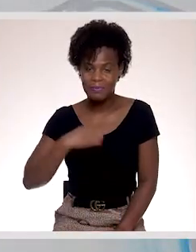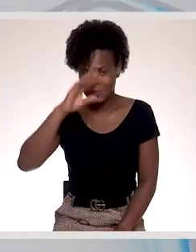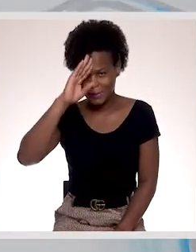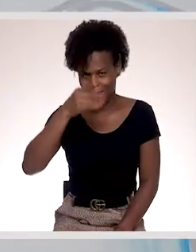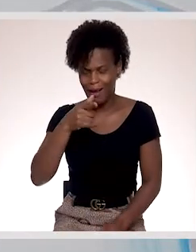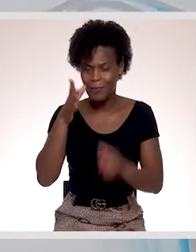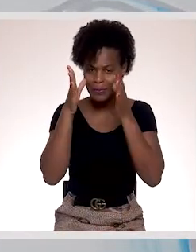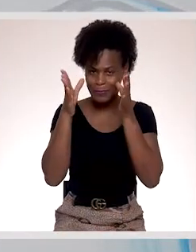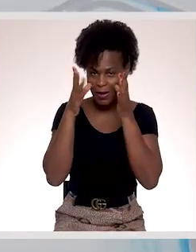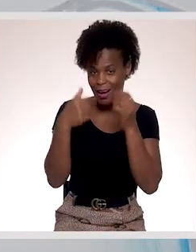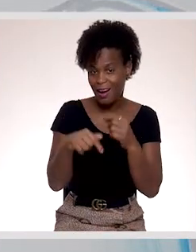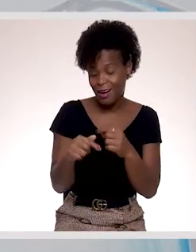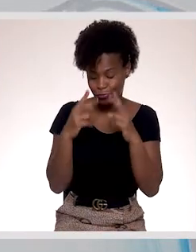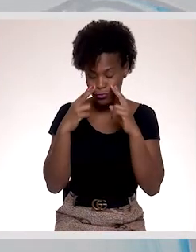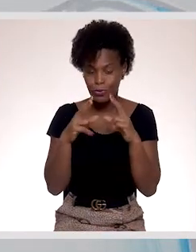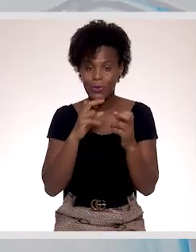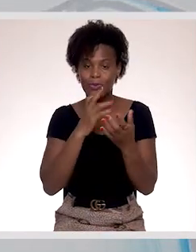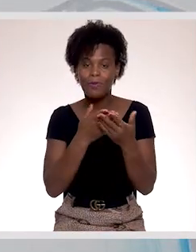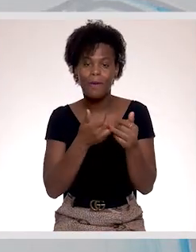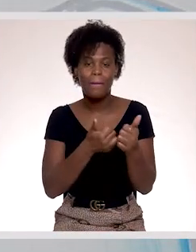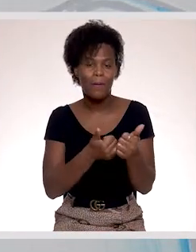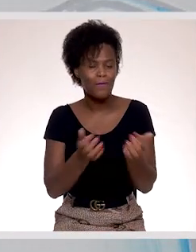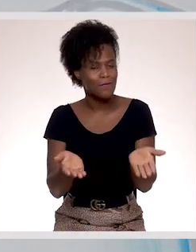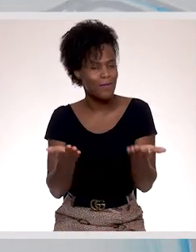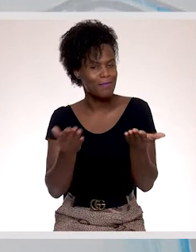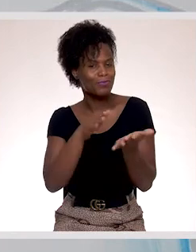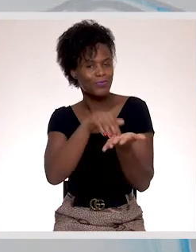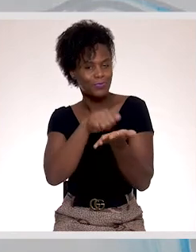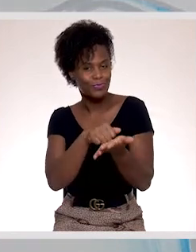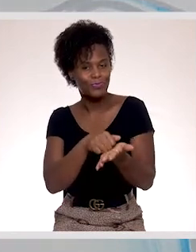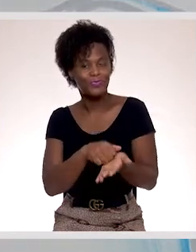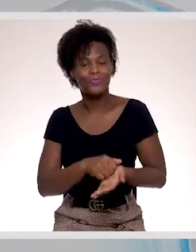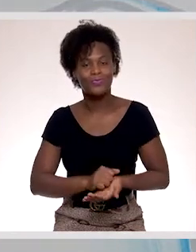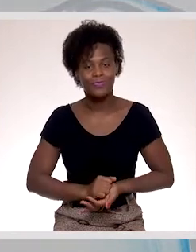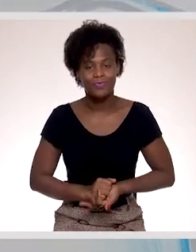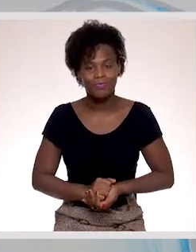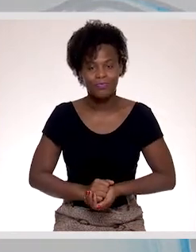Je sais que tu es très attentif et tu as trouvé les bonnes réponses. On y va? On corrige?